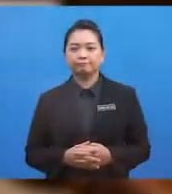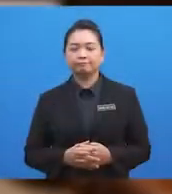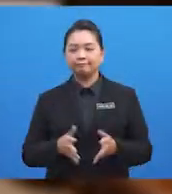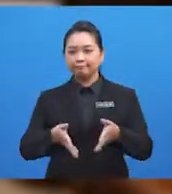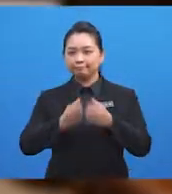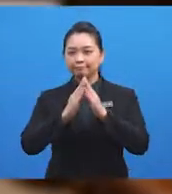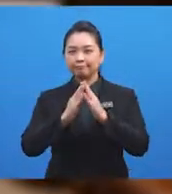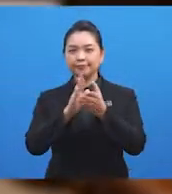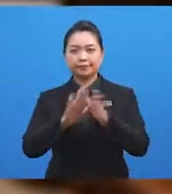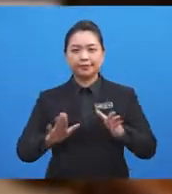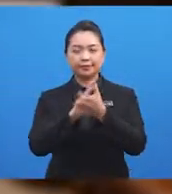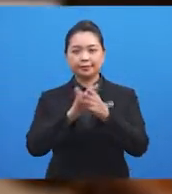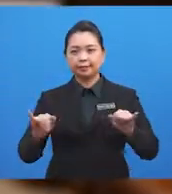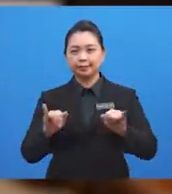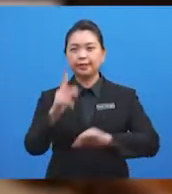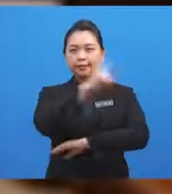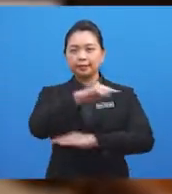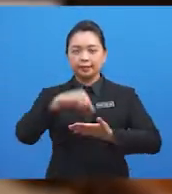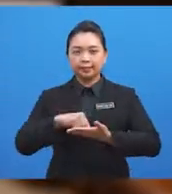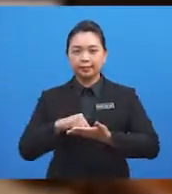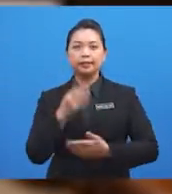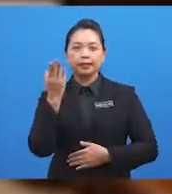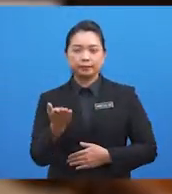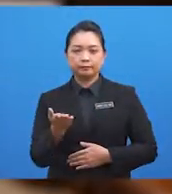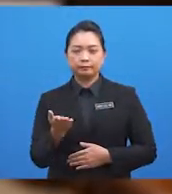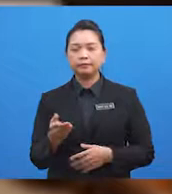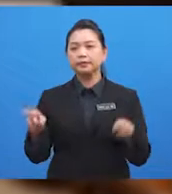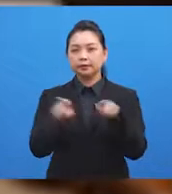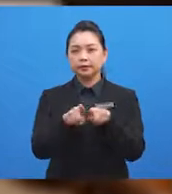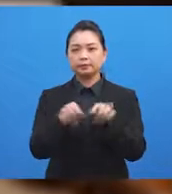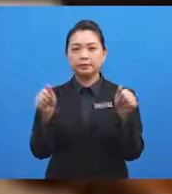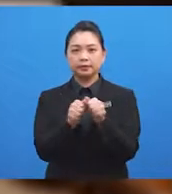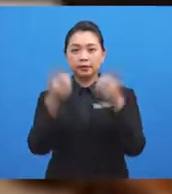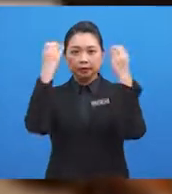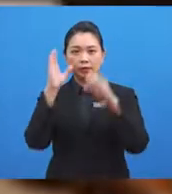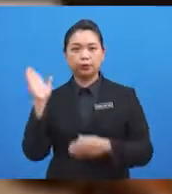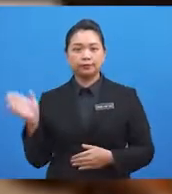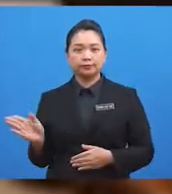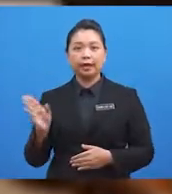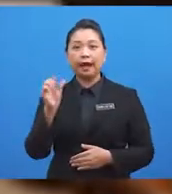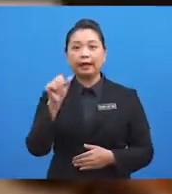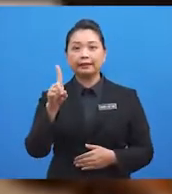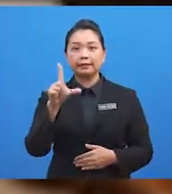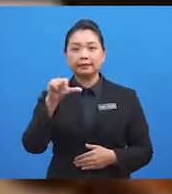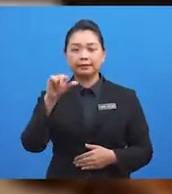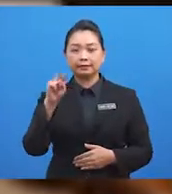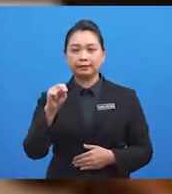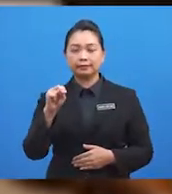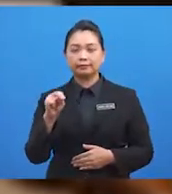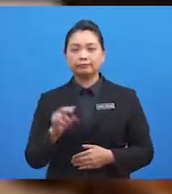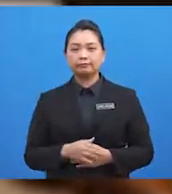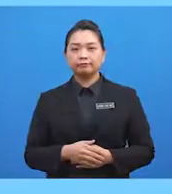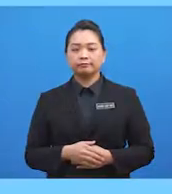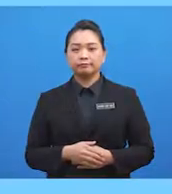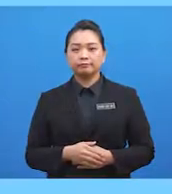Salam sejahtera. Hari ini kamu bersama-sama saya, Cikgu Adlin binti Hamdan. Topik pembelajaran kita pada